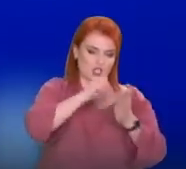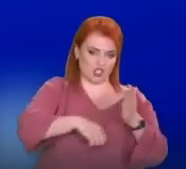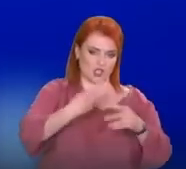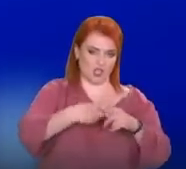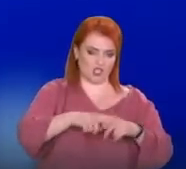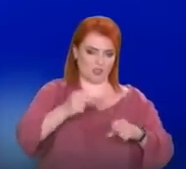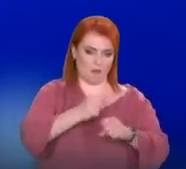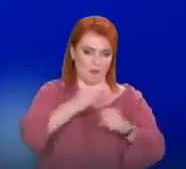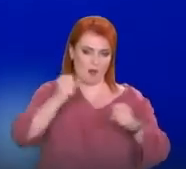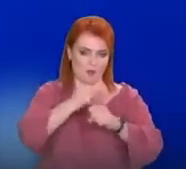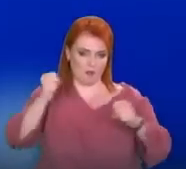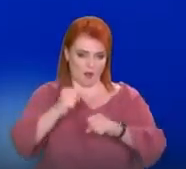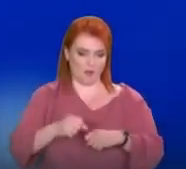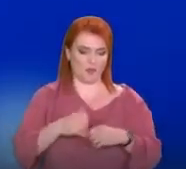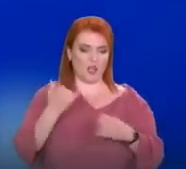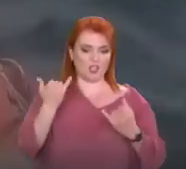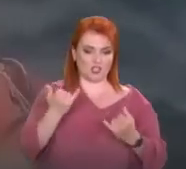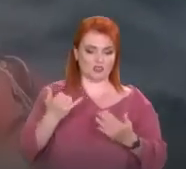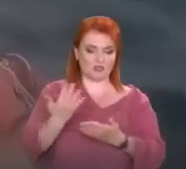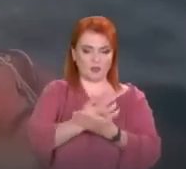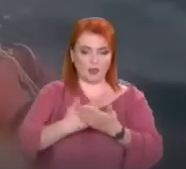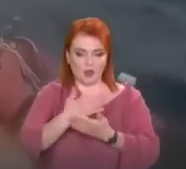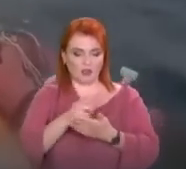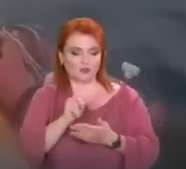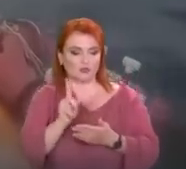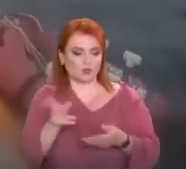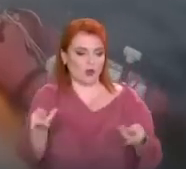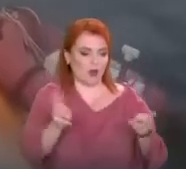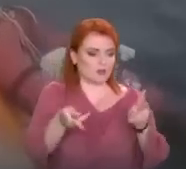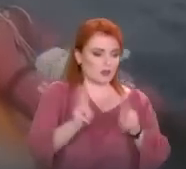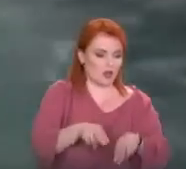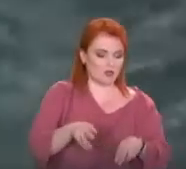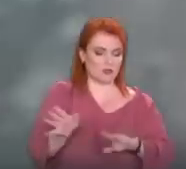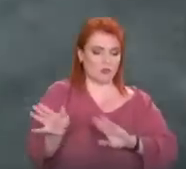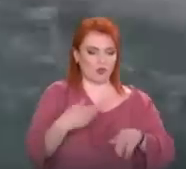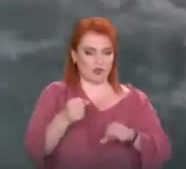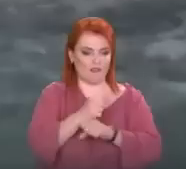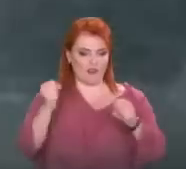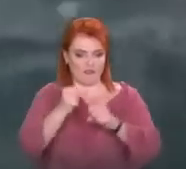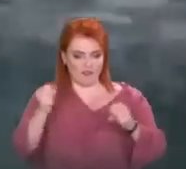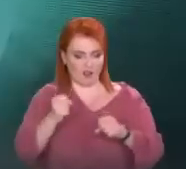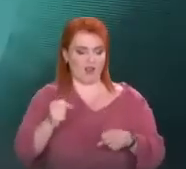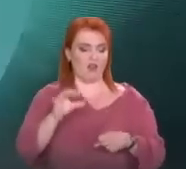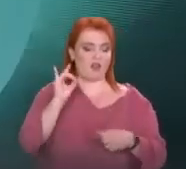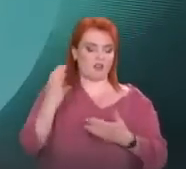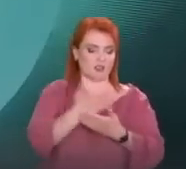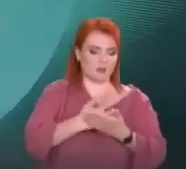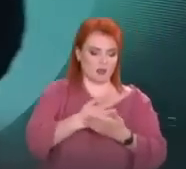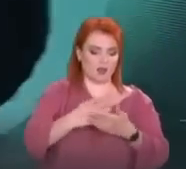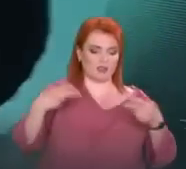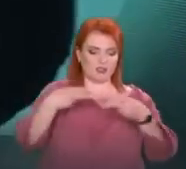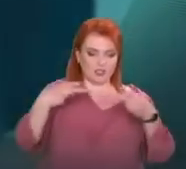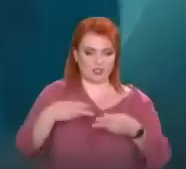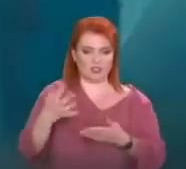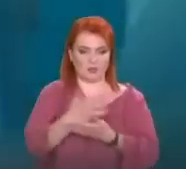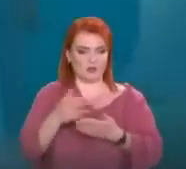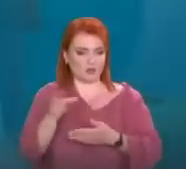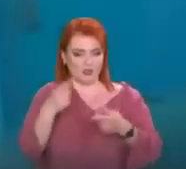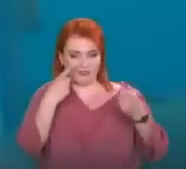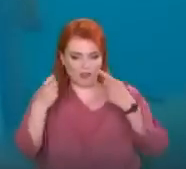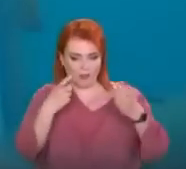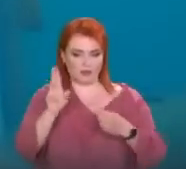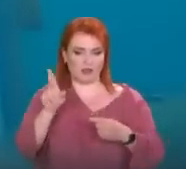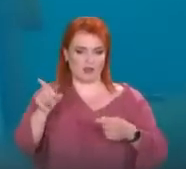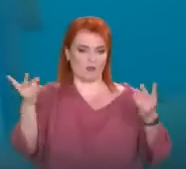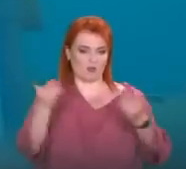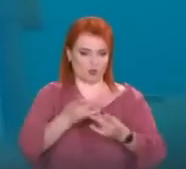BST examinează rămășițele Titanului, locul în care s-a produs implozia, audiază martorii și adună toate informațiile relevante. Biroul